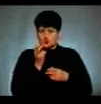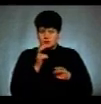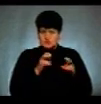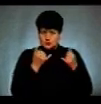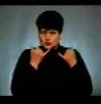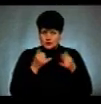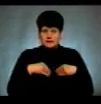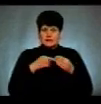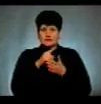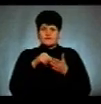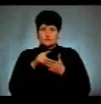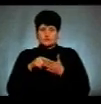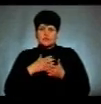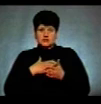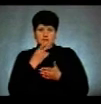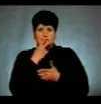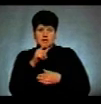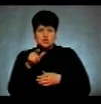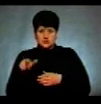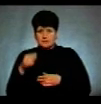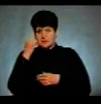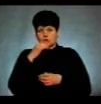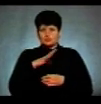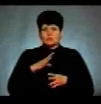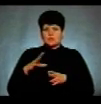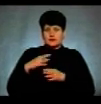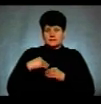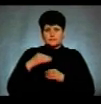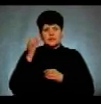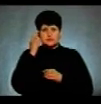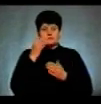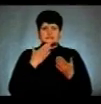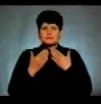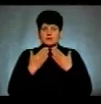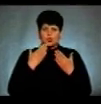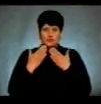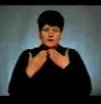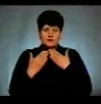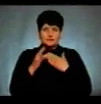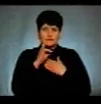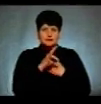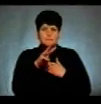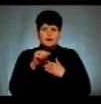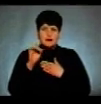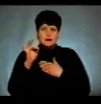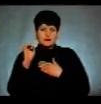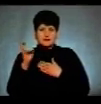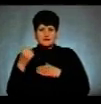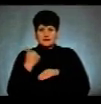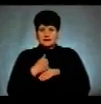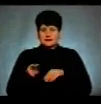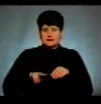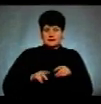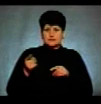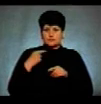нас і дали відповіді нашим глядачам. Я дякую, що були з нами. Нагадаю, ми спілкувалися із Наталією Марків, генеральним директором